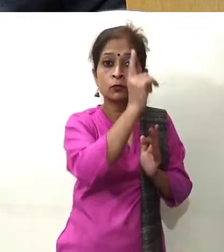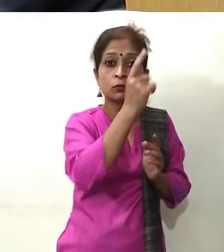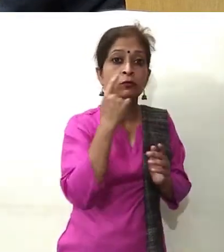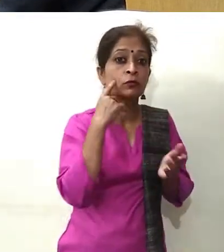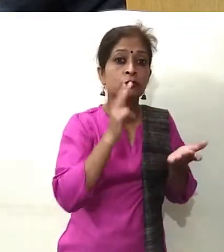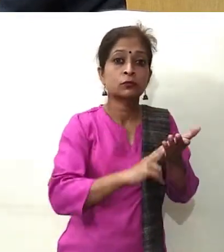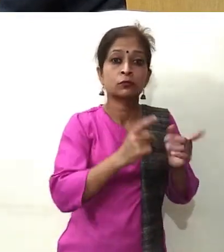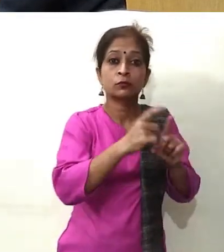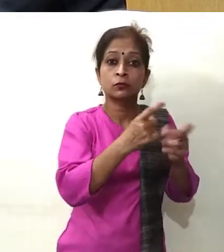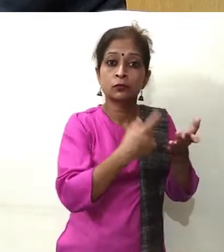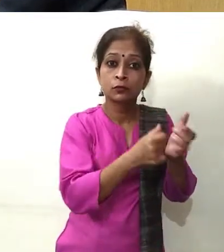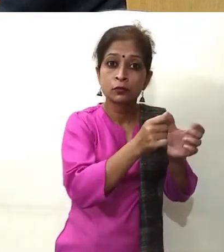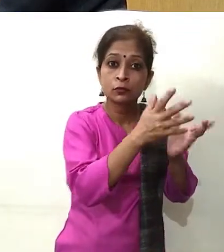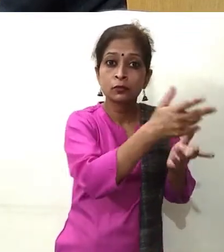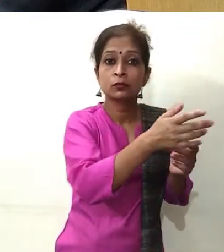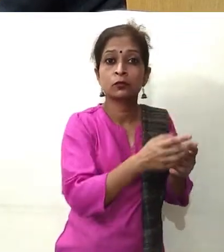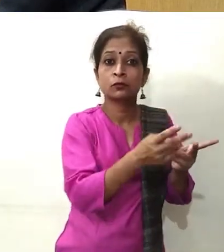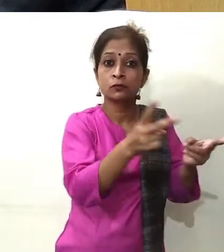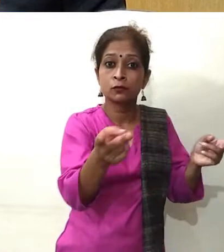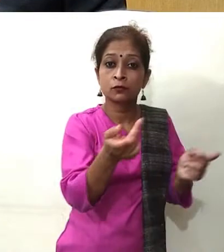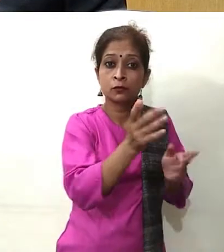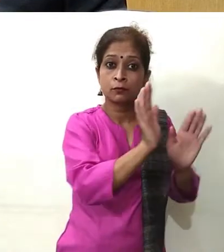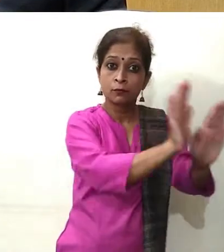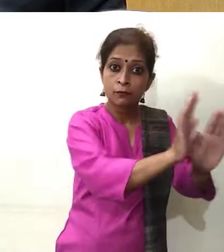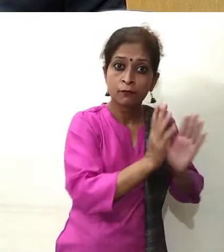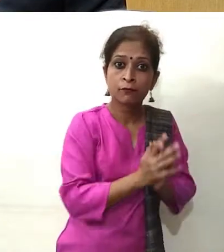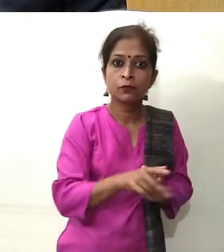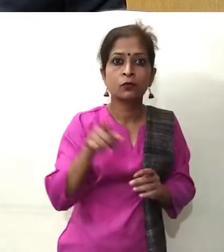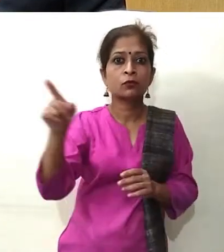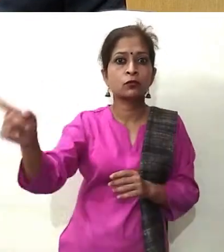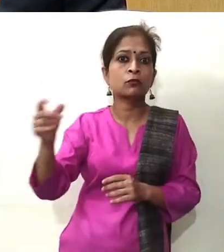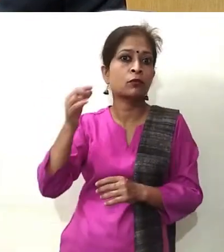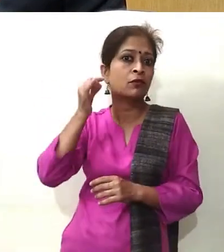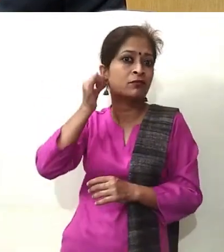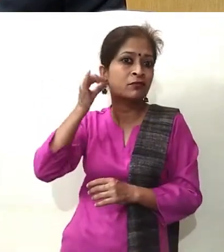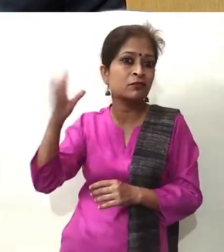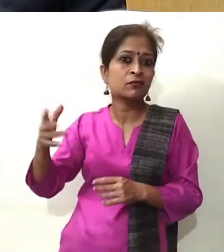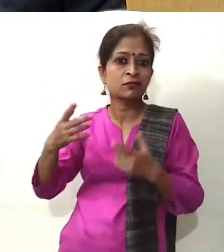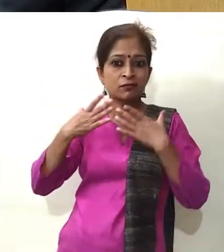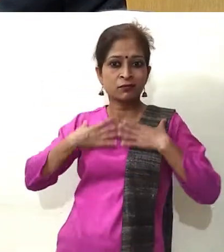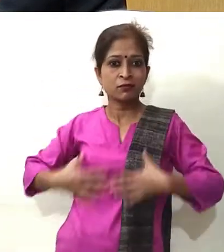से उसके कवच और कुंडल ले लिए, अमोघ उसका खत्म हो गया घटोत्कच के